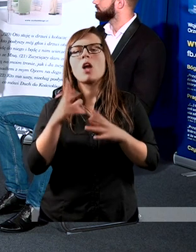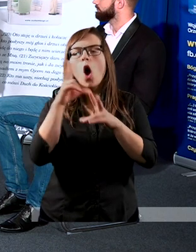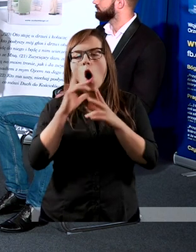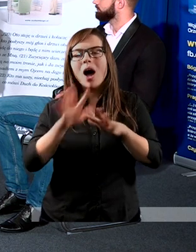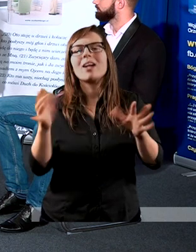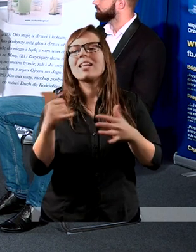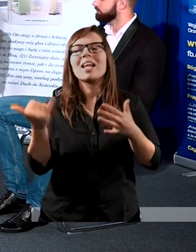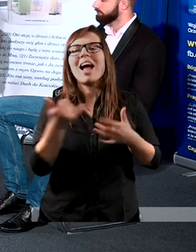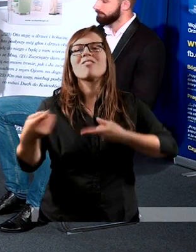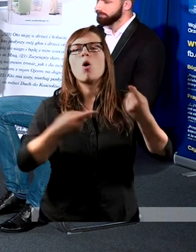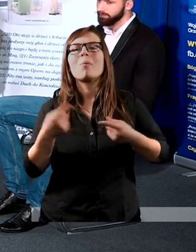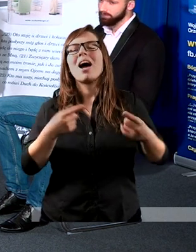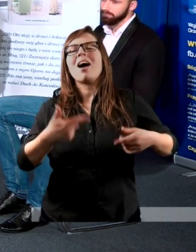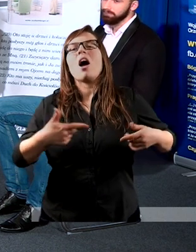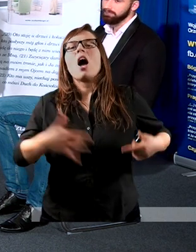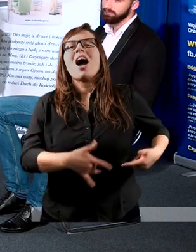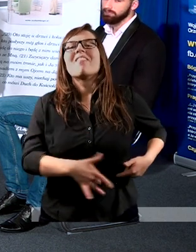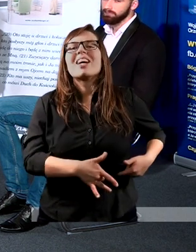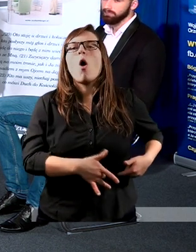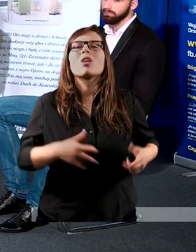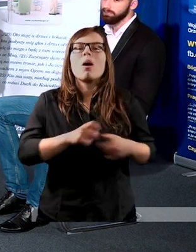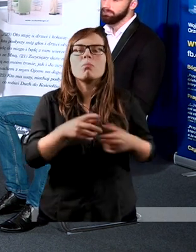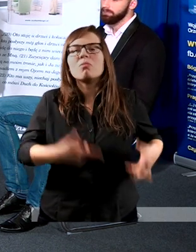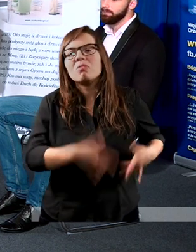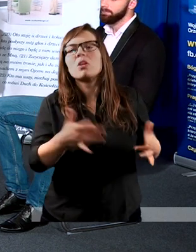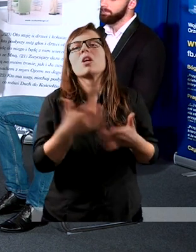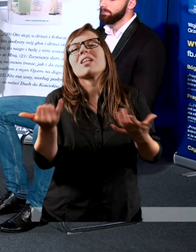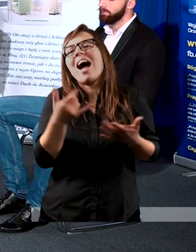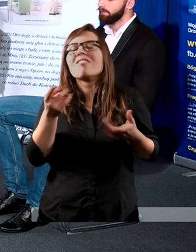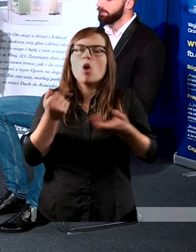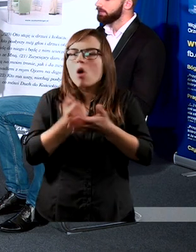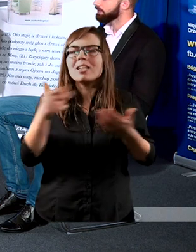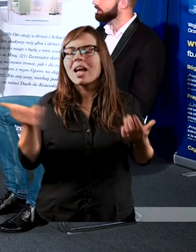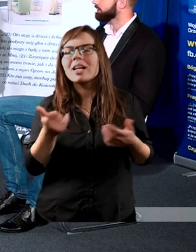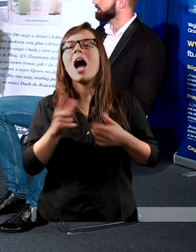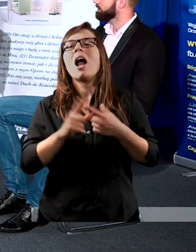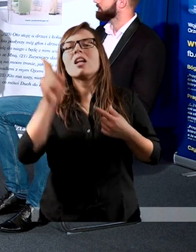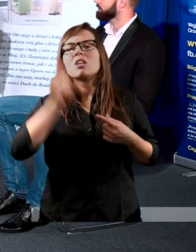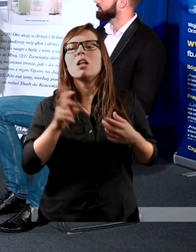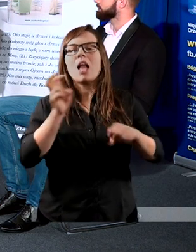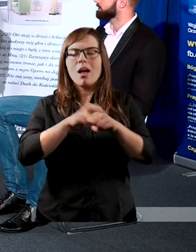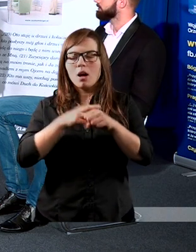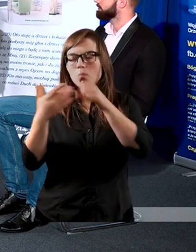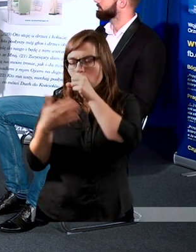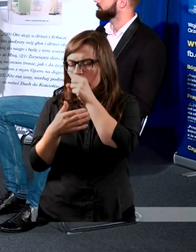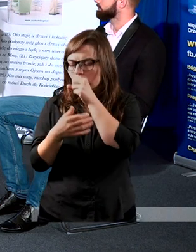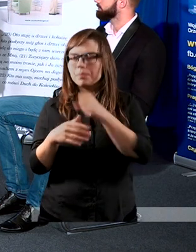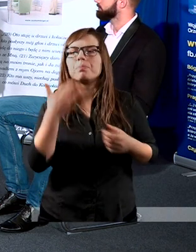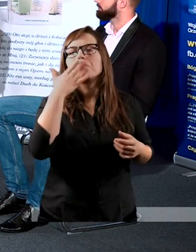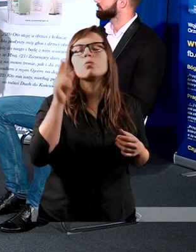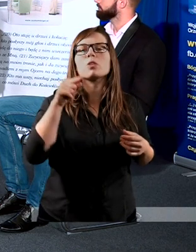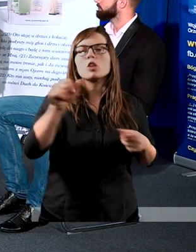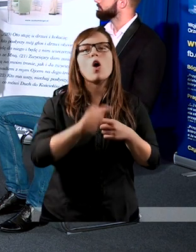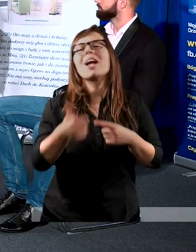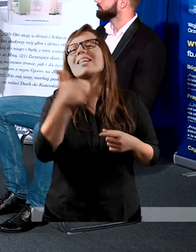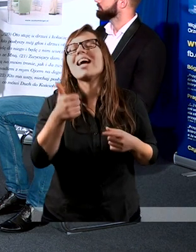się, że nie zawsze operacja, zabieg wycięcia woreczka żółciowego musi być konieczny, chociaż często lekarze mówią, że to na przykład